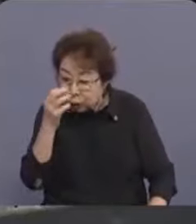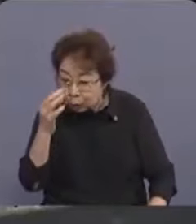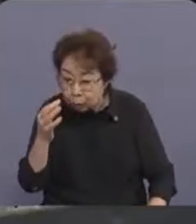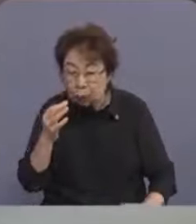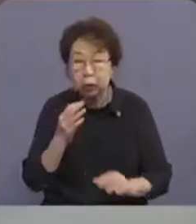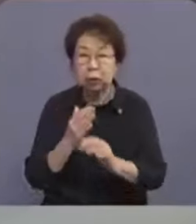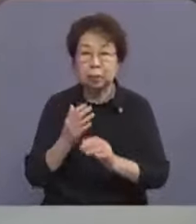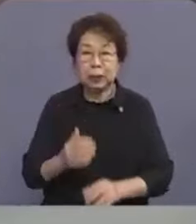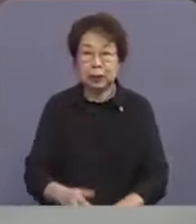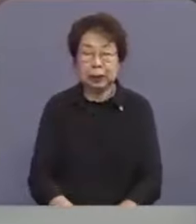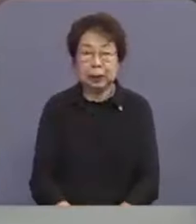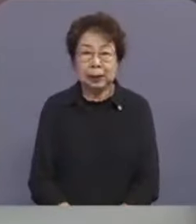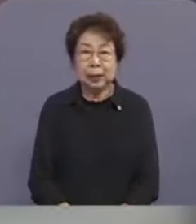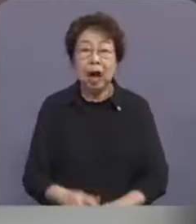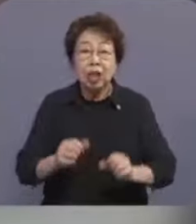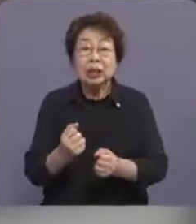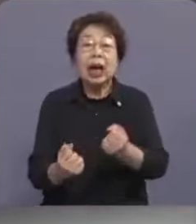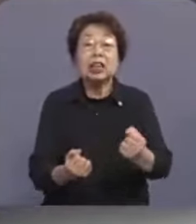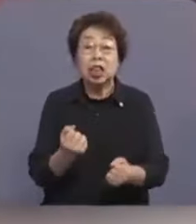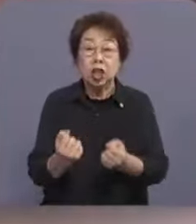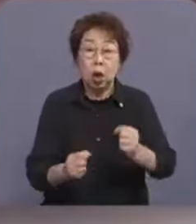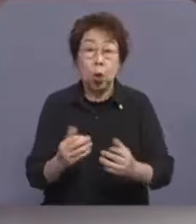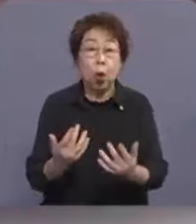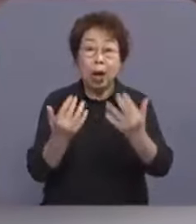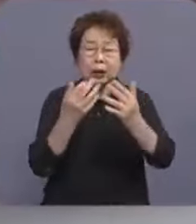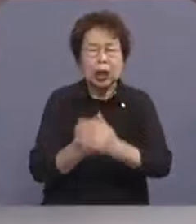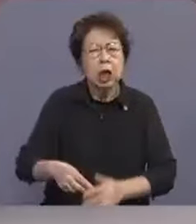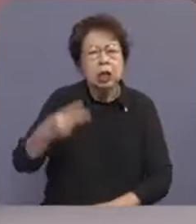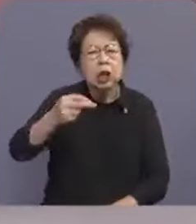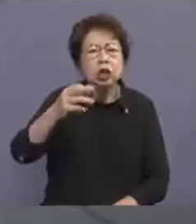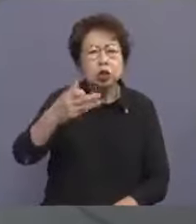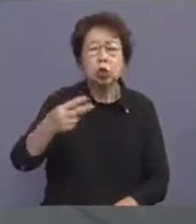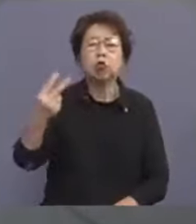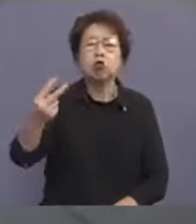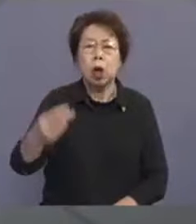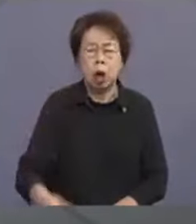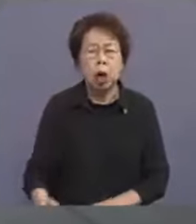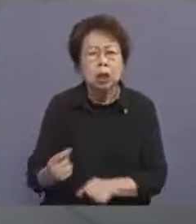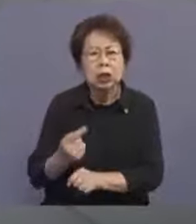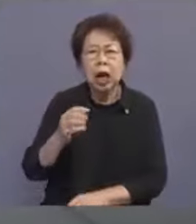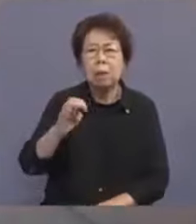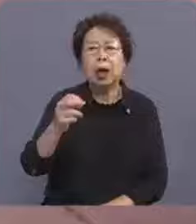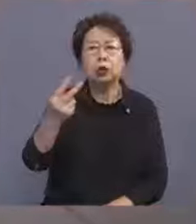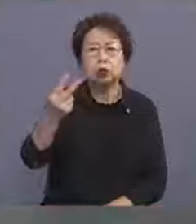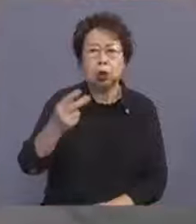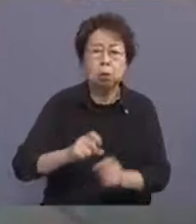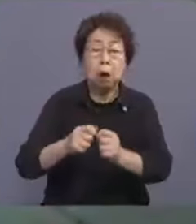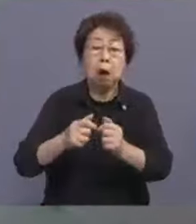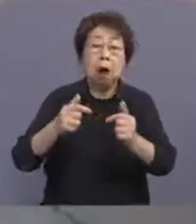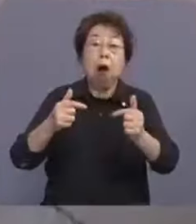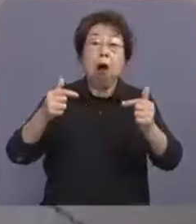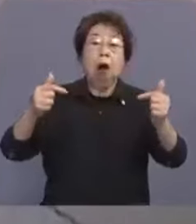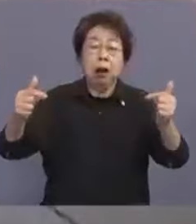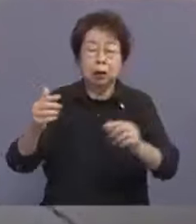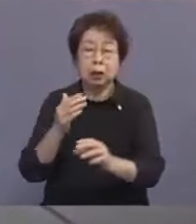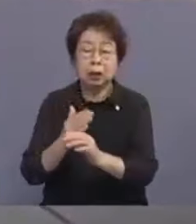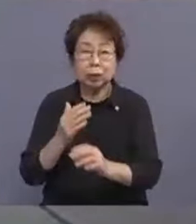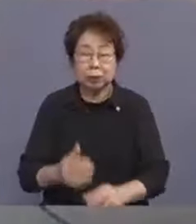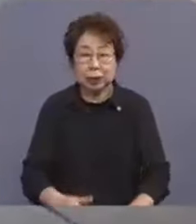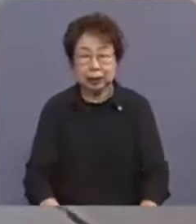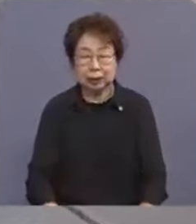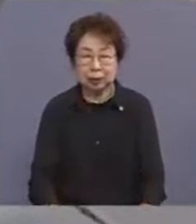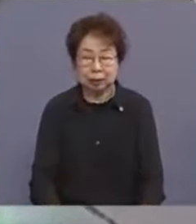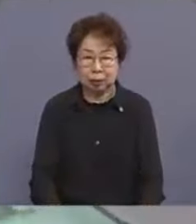있습니다. 전기자전거 배터리 화재는 2019년 2건에서 지난해 42건으로 해마다 크게 늘고 있습니다.